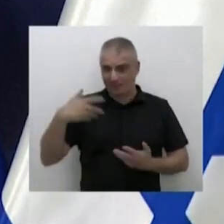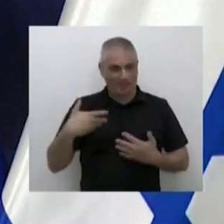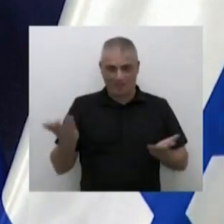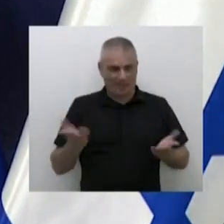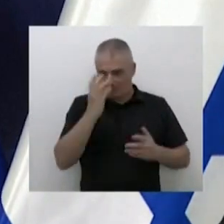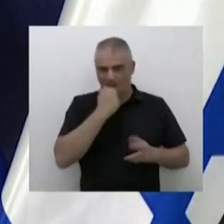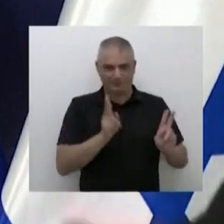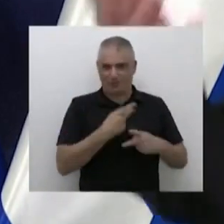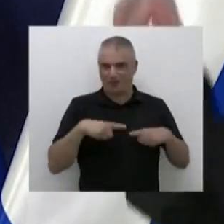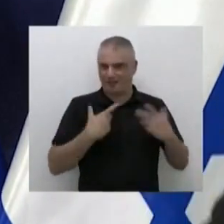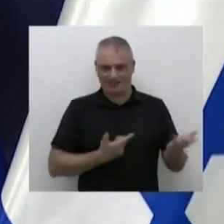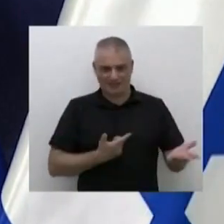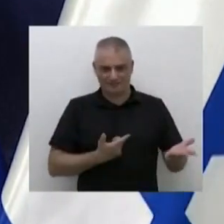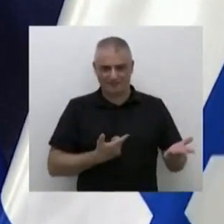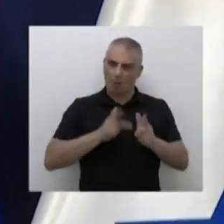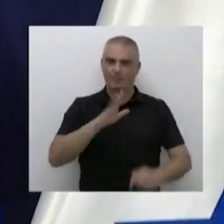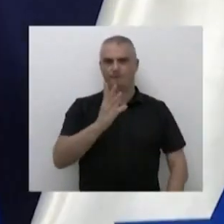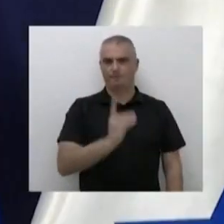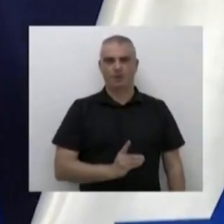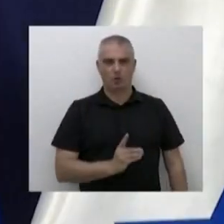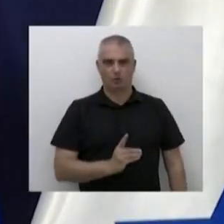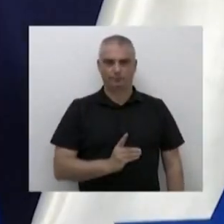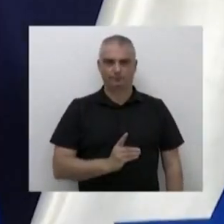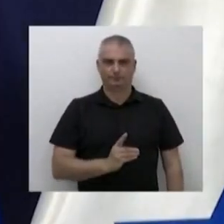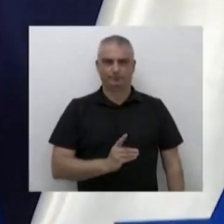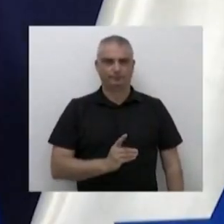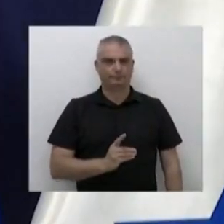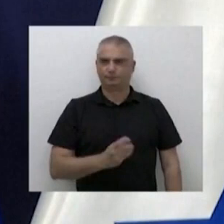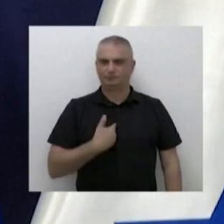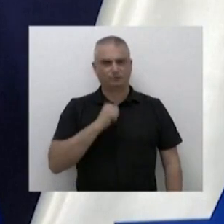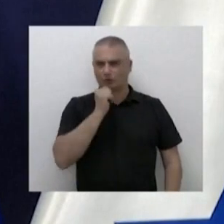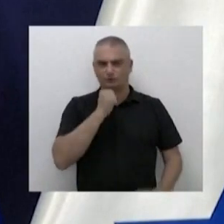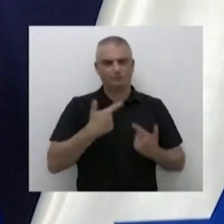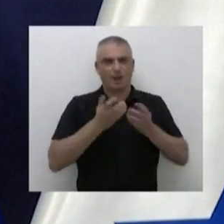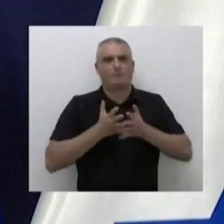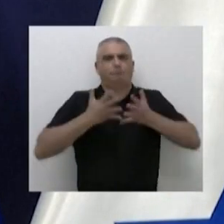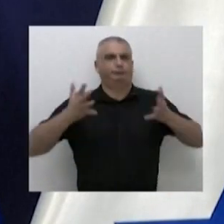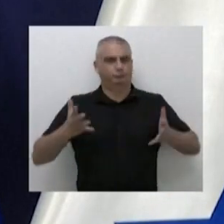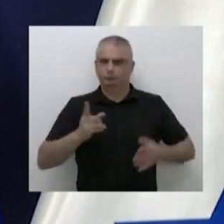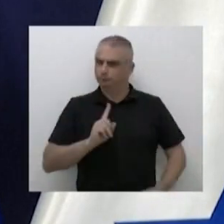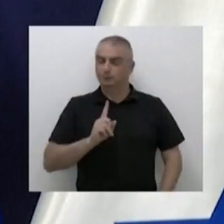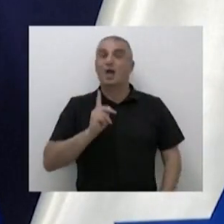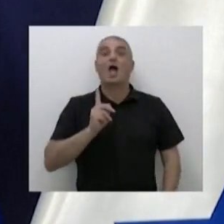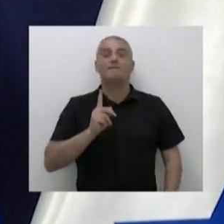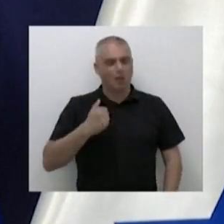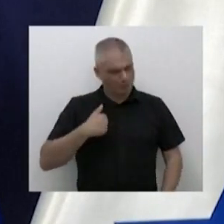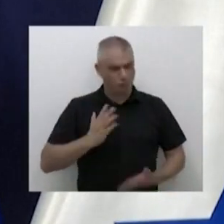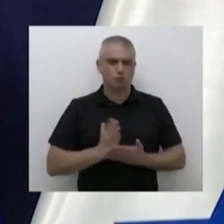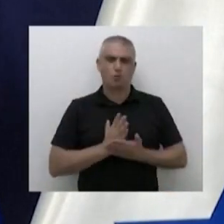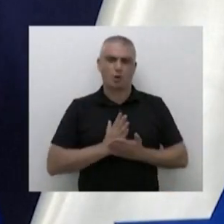وهو يدعي أنه حتى ولو كان ذلك ليس بالكلام الواضح على